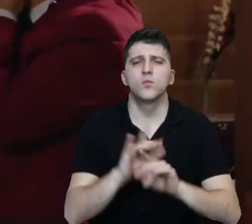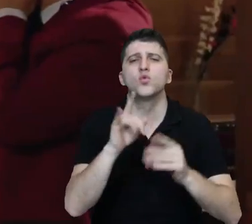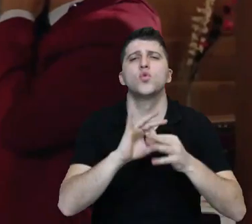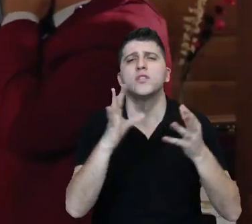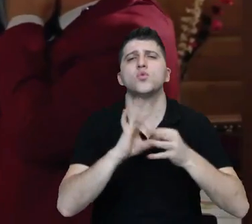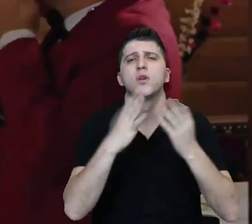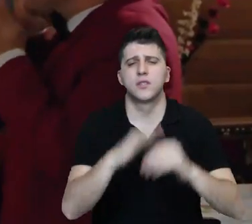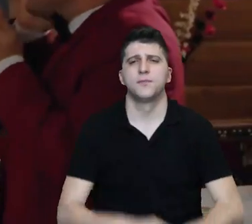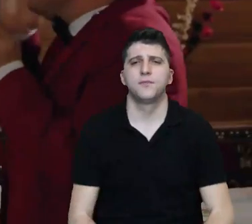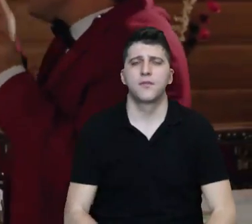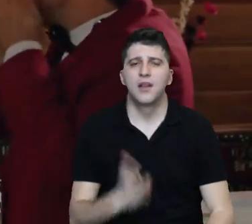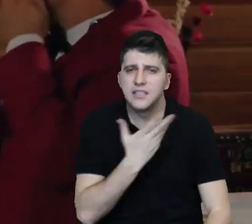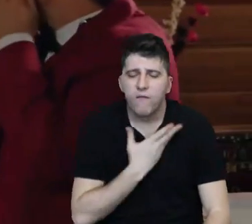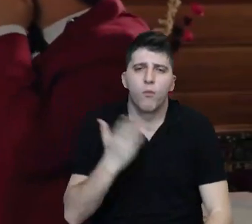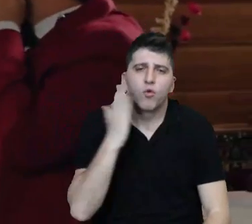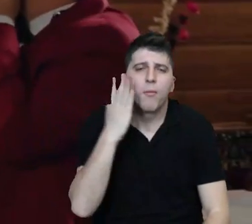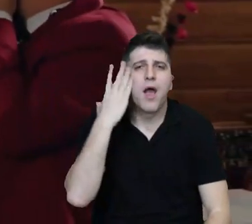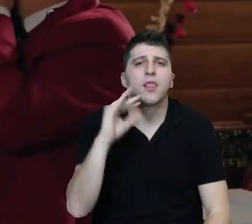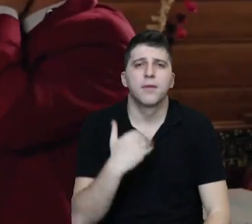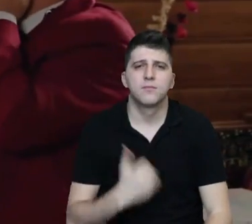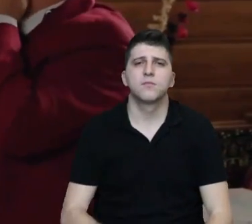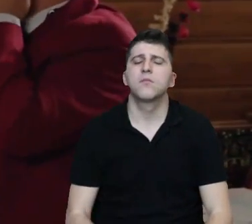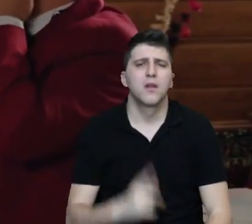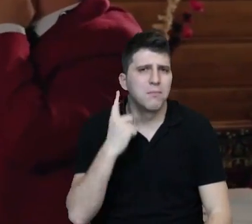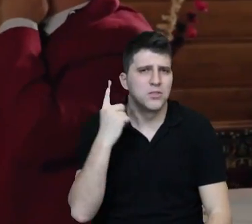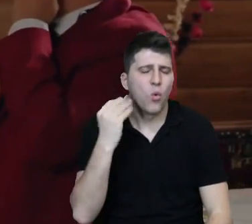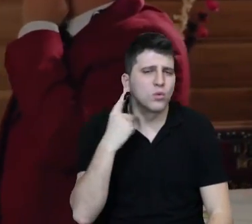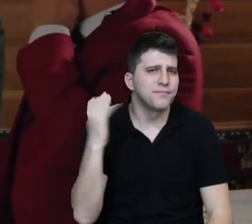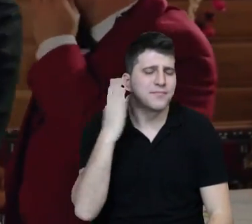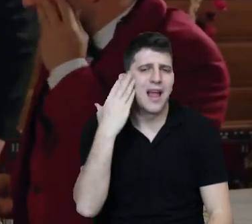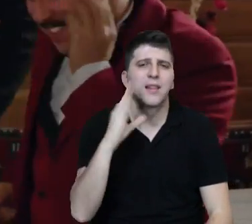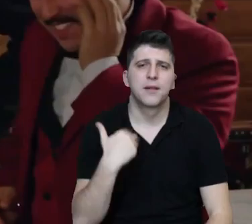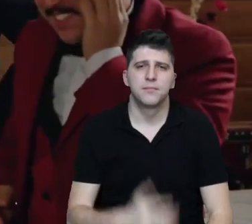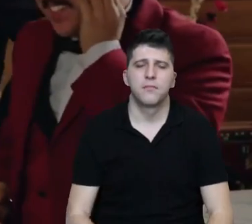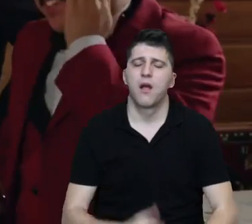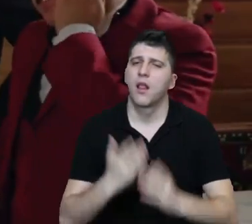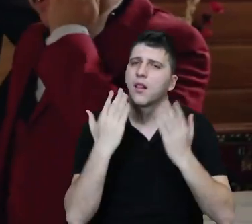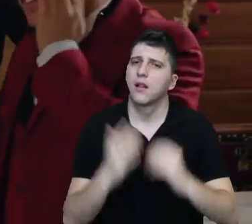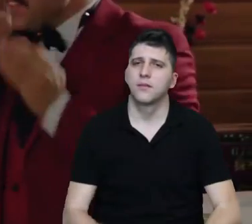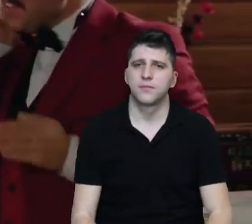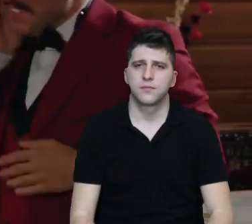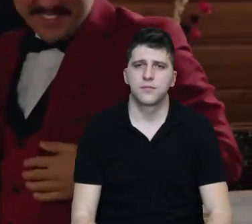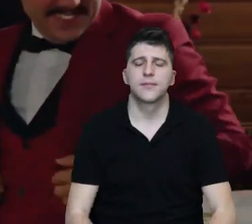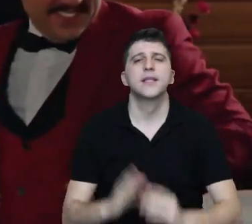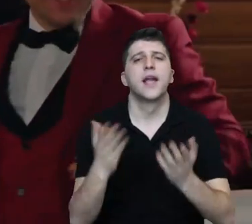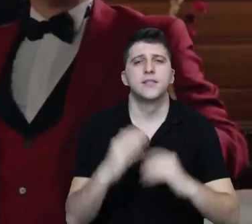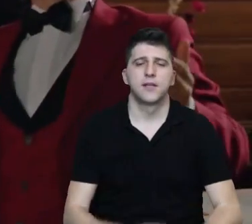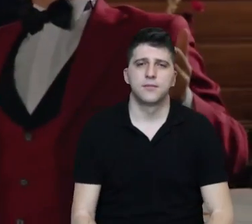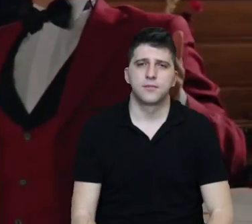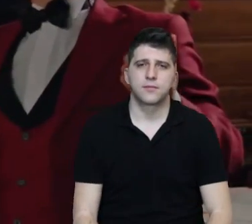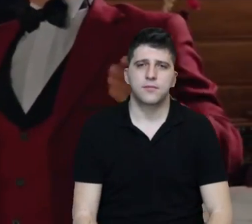Ya böyle bir vuruyor, seviyor mu, demiyor mu? Benim de kulağım bir şey oldu ya. Vuruyor valla. Neyse ya.